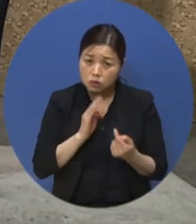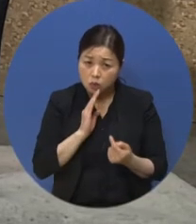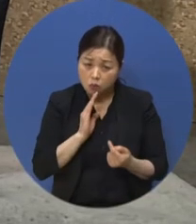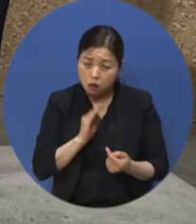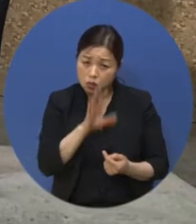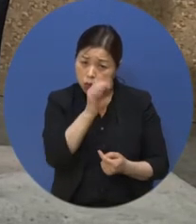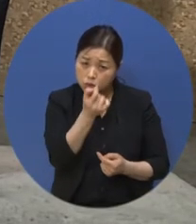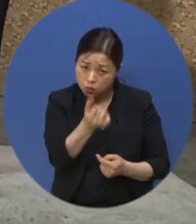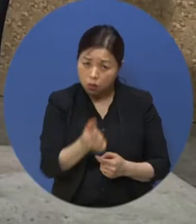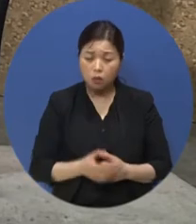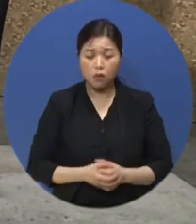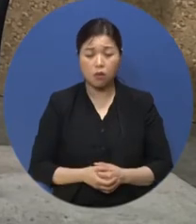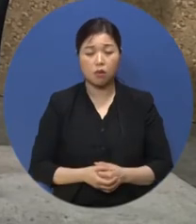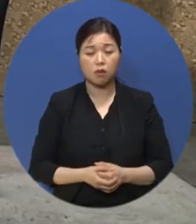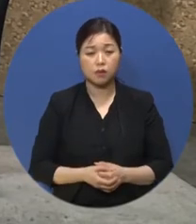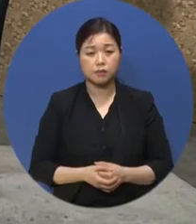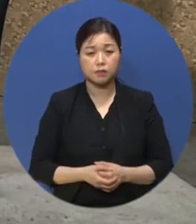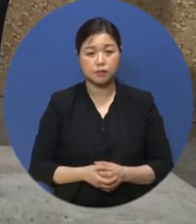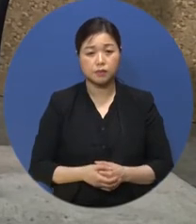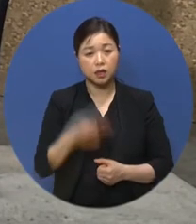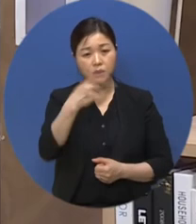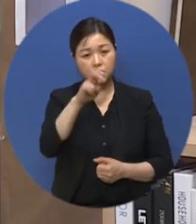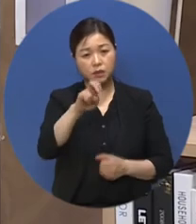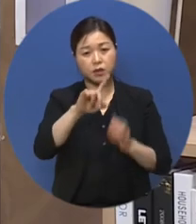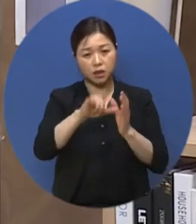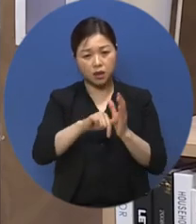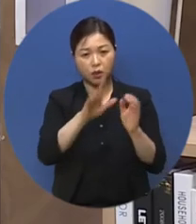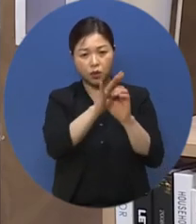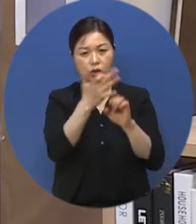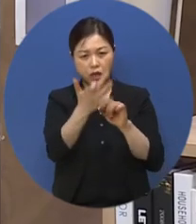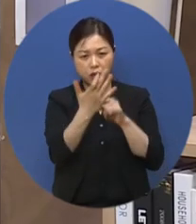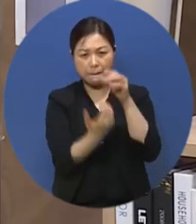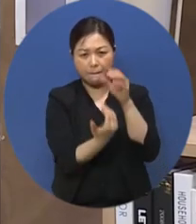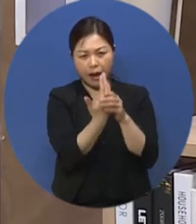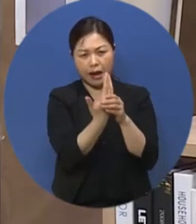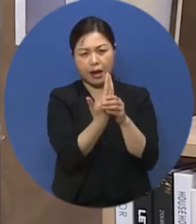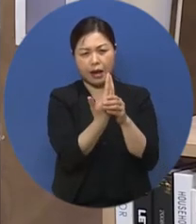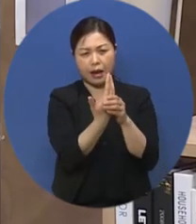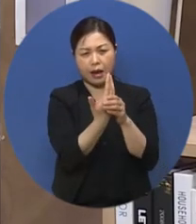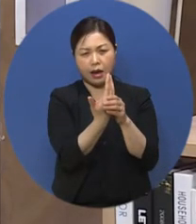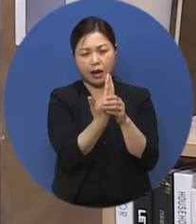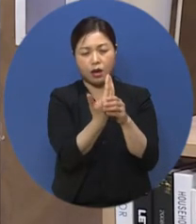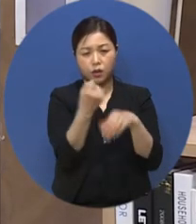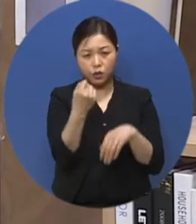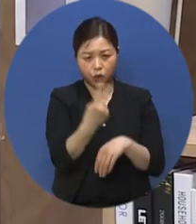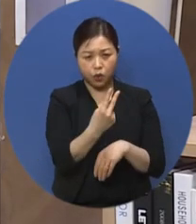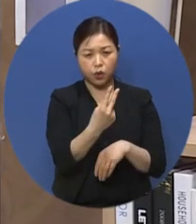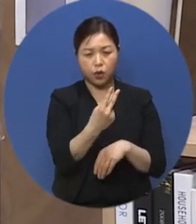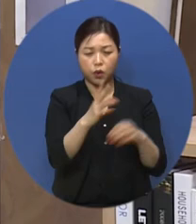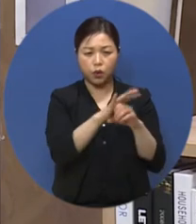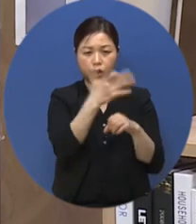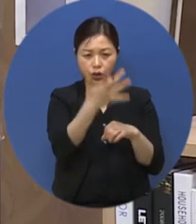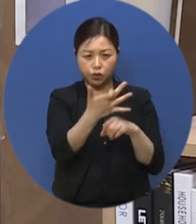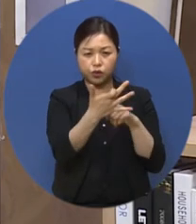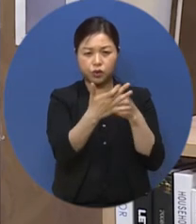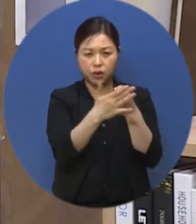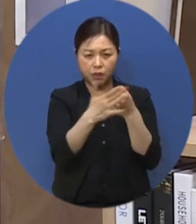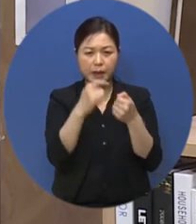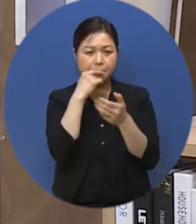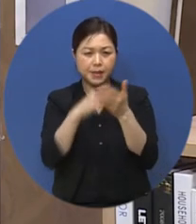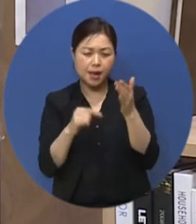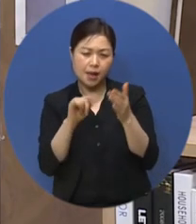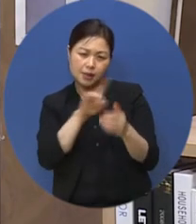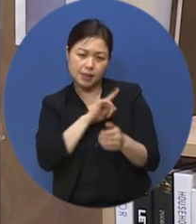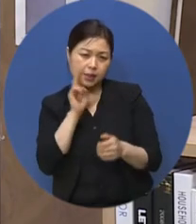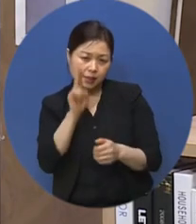적은 적습니다. 비중이네요. 네. 근데 왜냐하면 2020년에는 코로나19가 또 발발을 했고 네네. 코로나19로 가장 큰 타격을